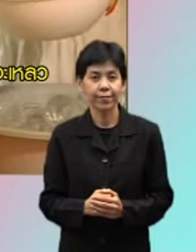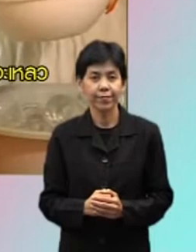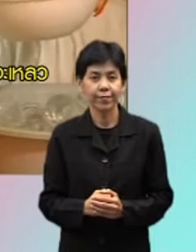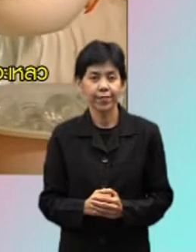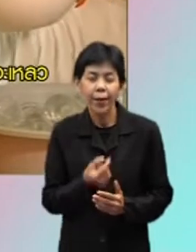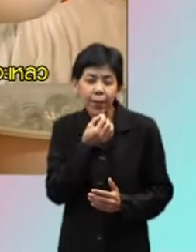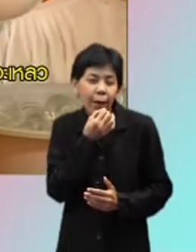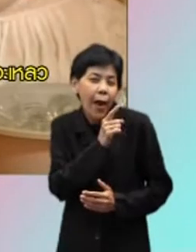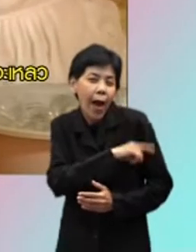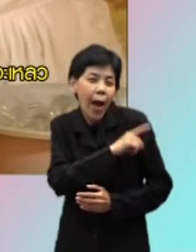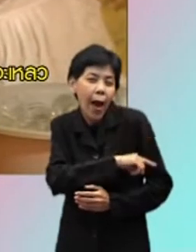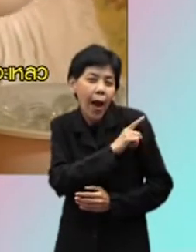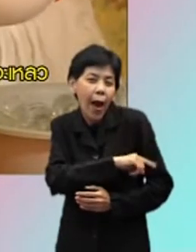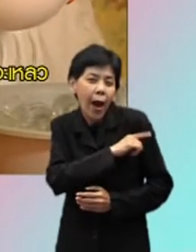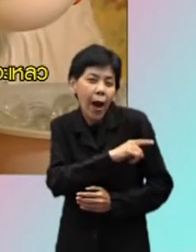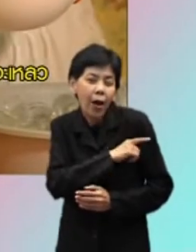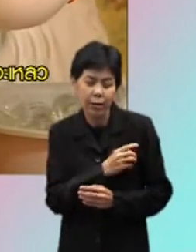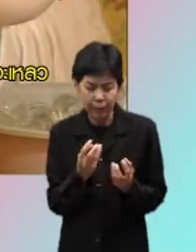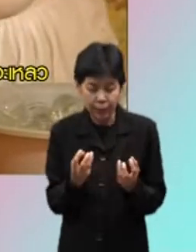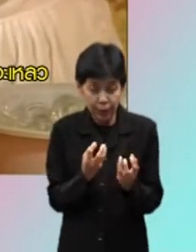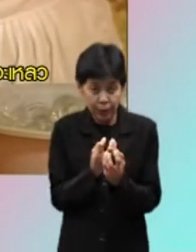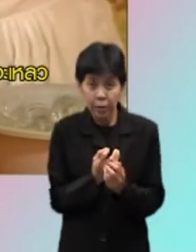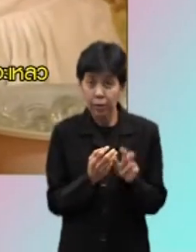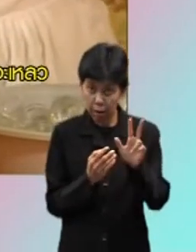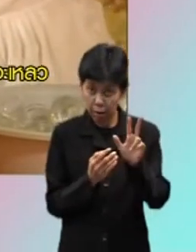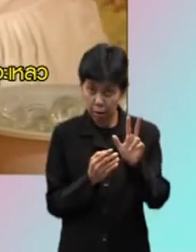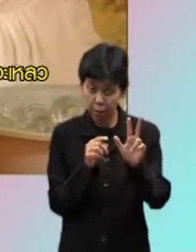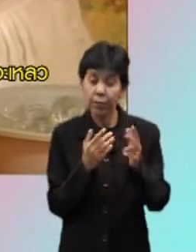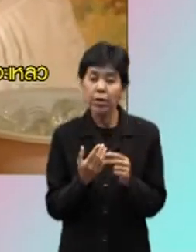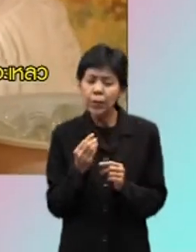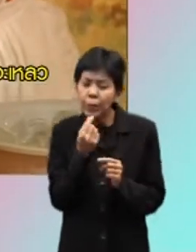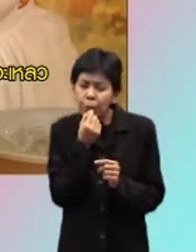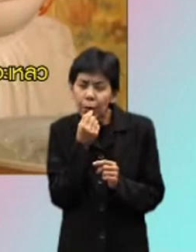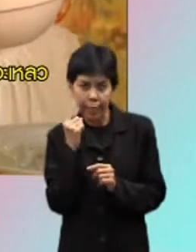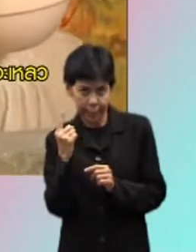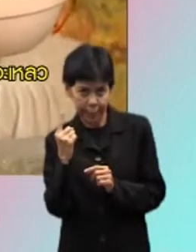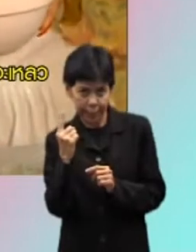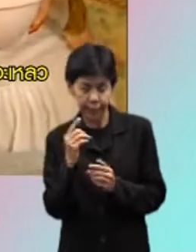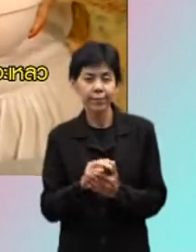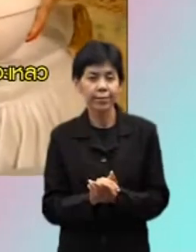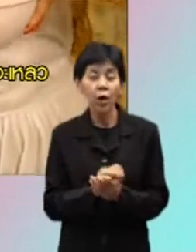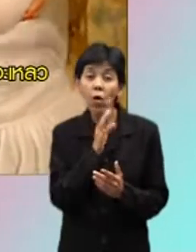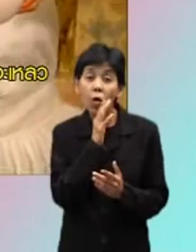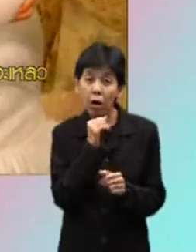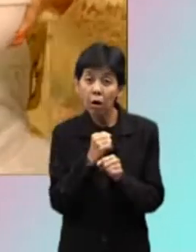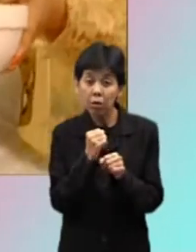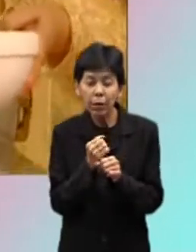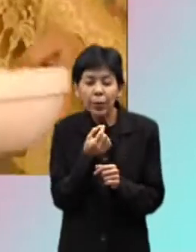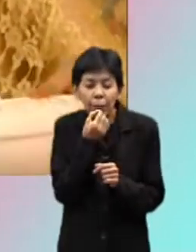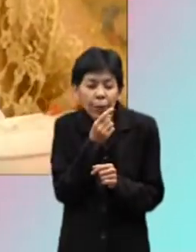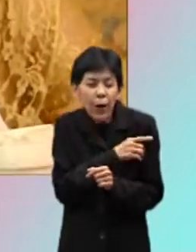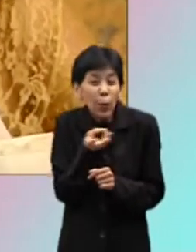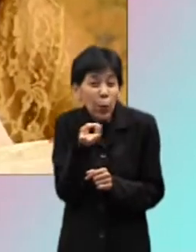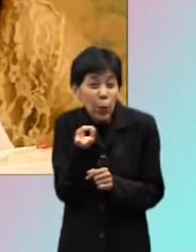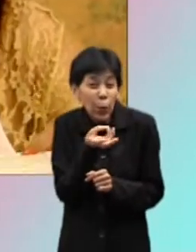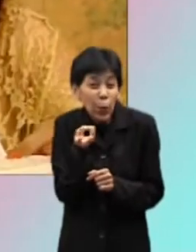เกลือนี่นะคะน้ำแข็ง3ส่วนนะคะเกลือ1ส่วนนะคะถ้าหากว่าเราใส่เกลือน้อยเกินไป